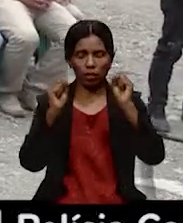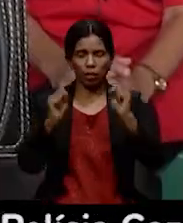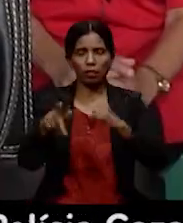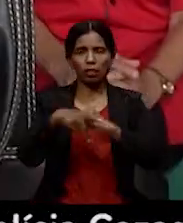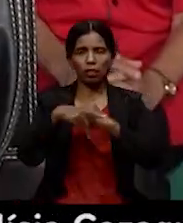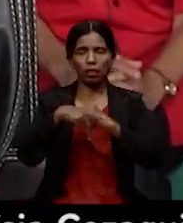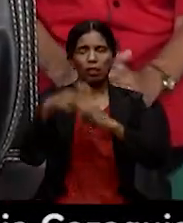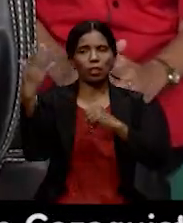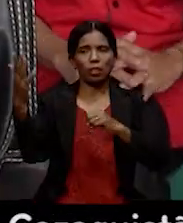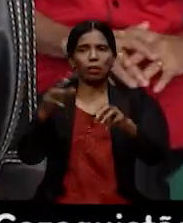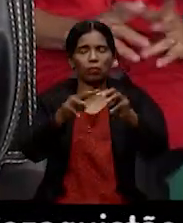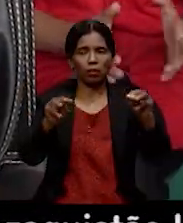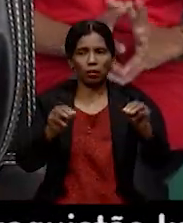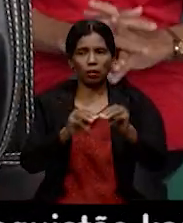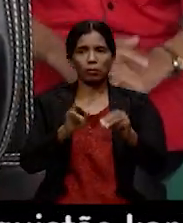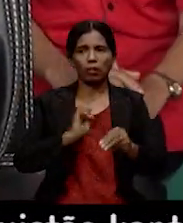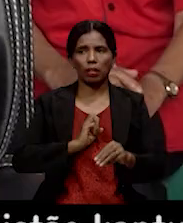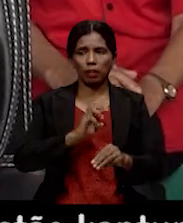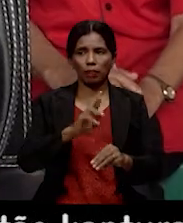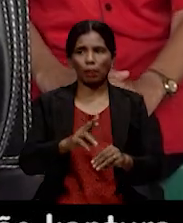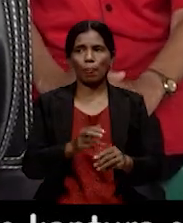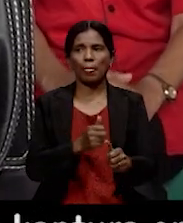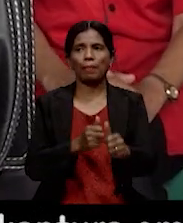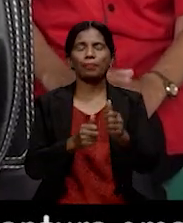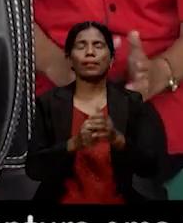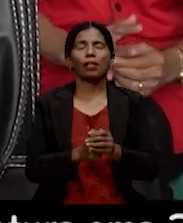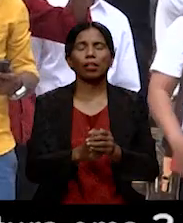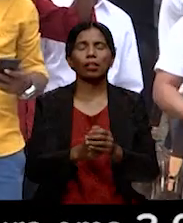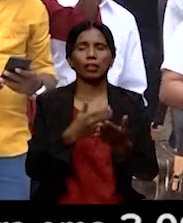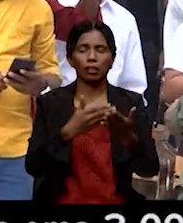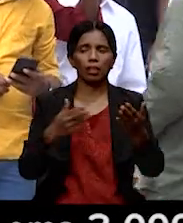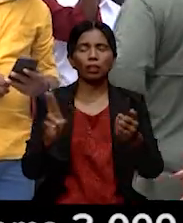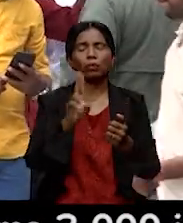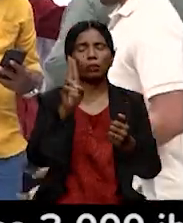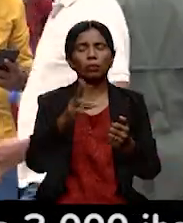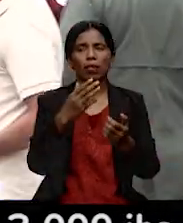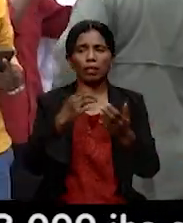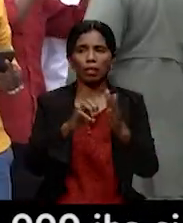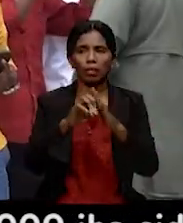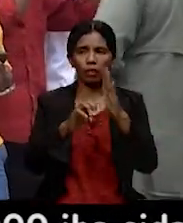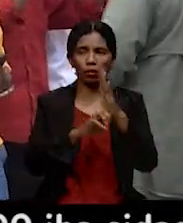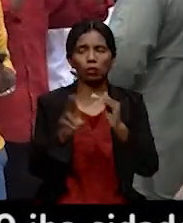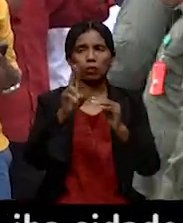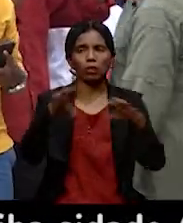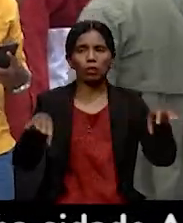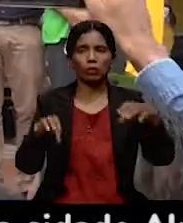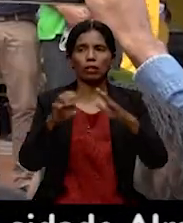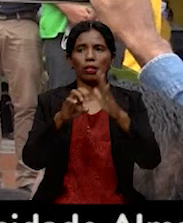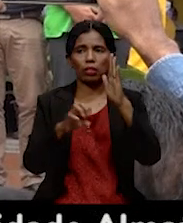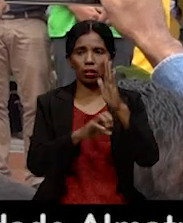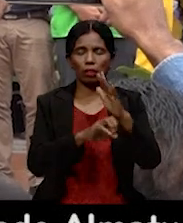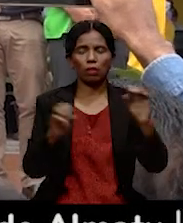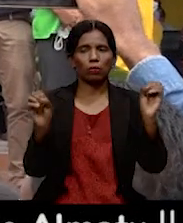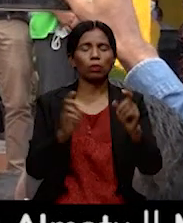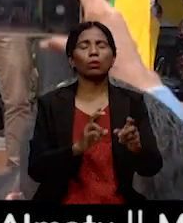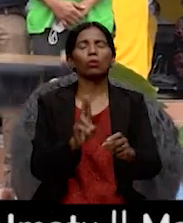munisipio Hermera. Tamba tur sudah civil patrimonio estado sobele uza deit ba servisio estadunian las uza fale ba interese privado